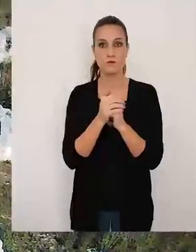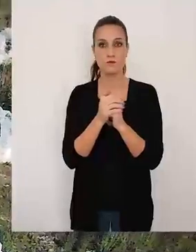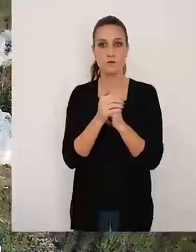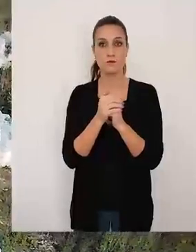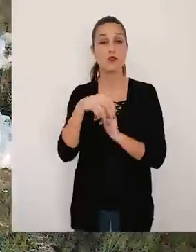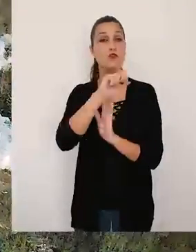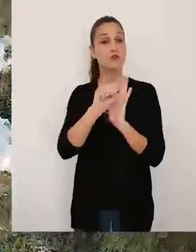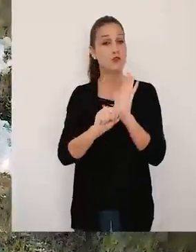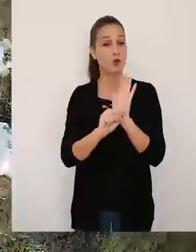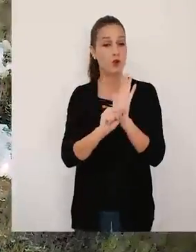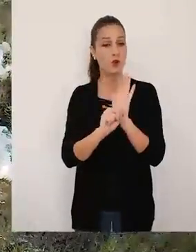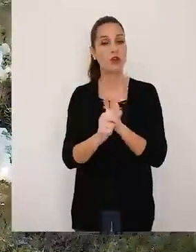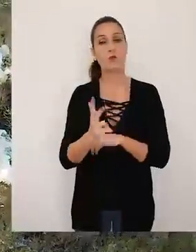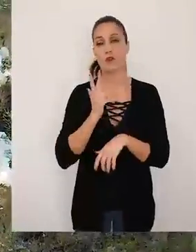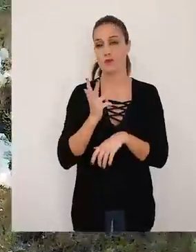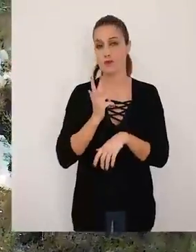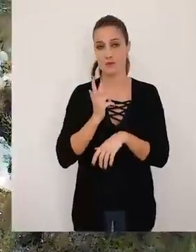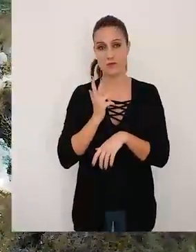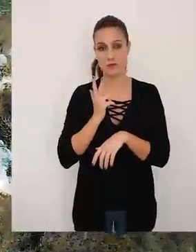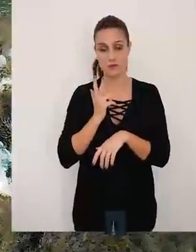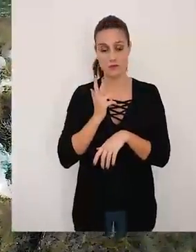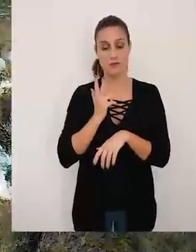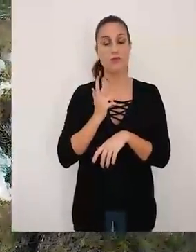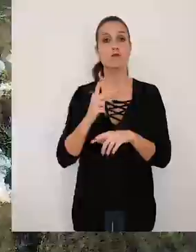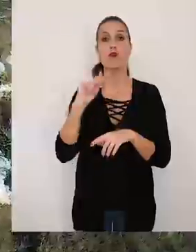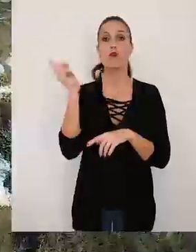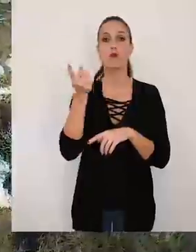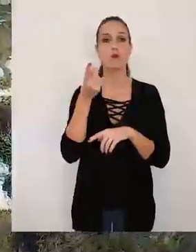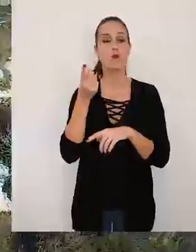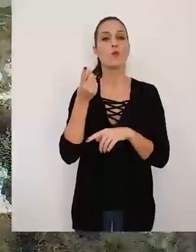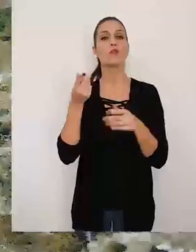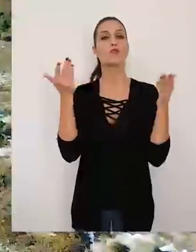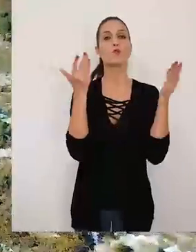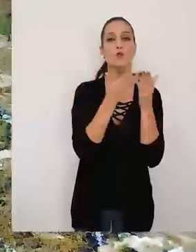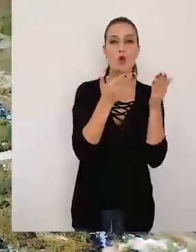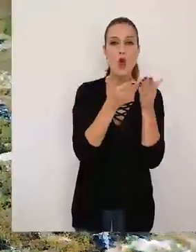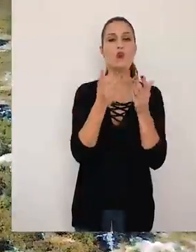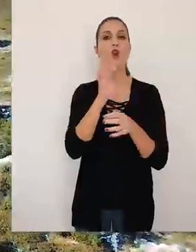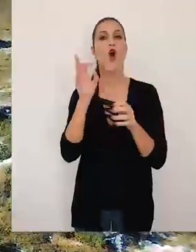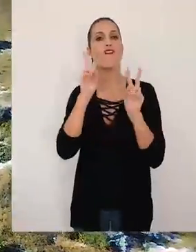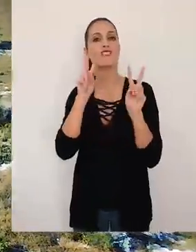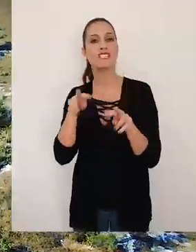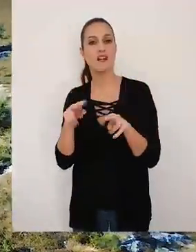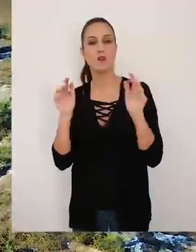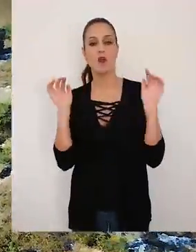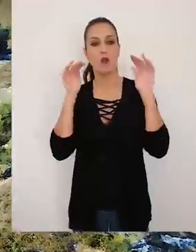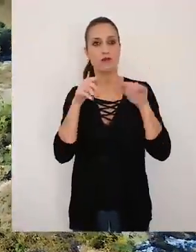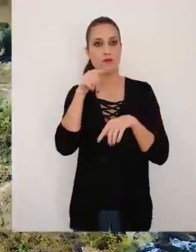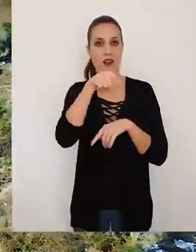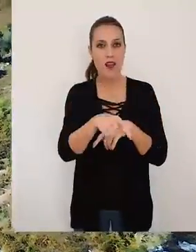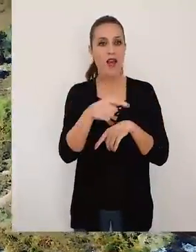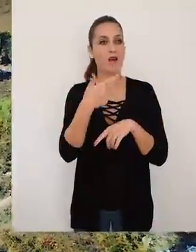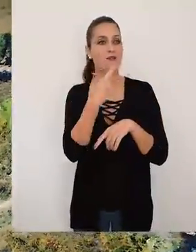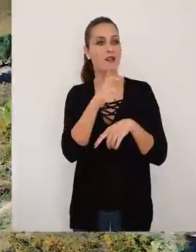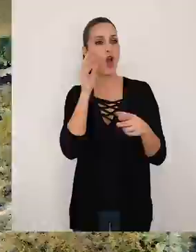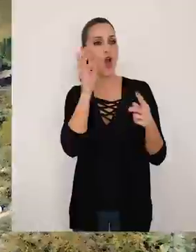Il prezioso patrimonio storico fa di Vaste una delle mete più ambite dagli studiosi e dai visitatori interessati alla conoscenza del